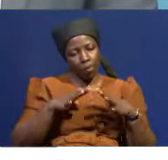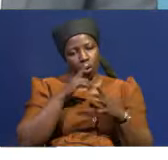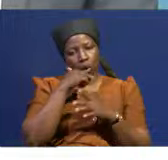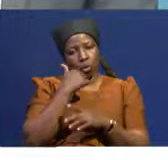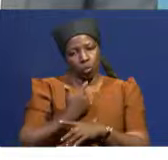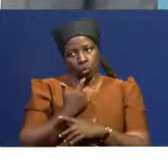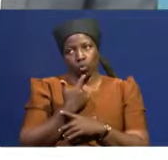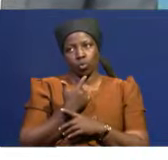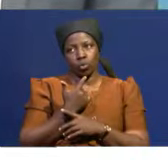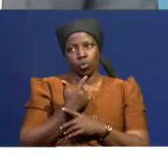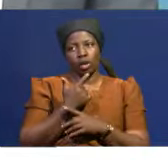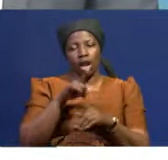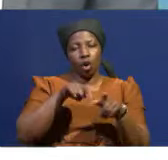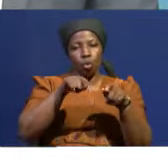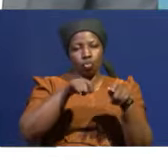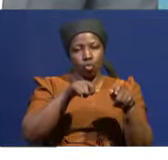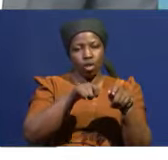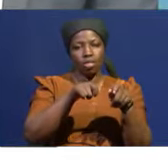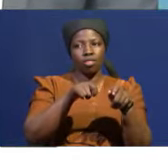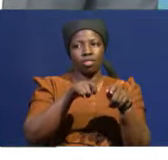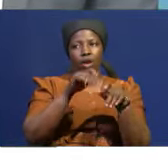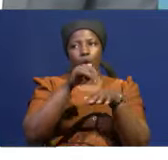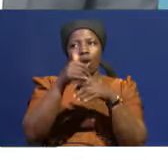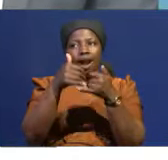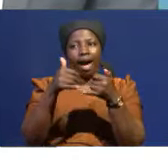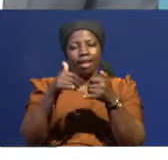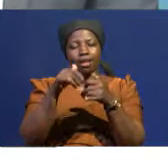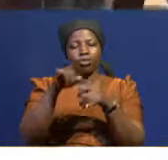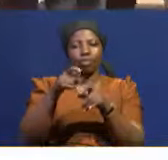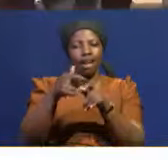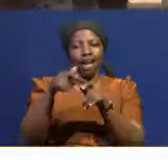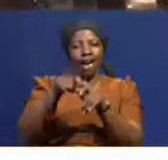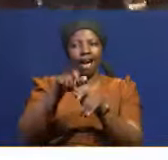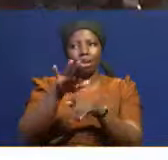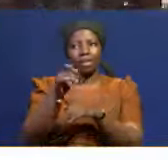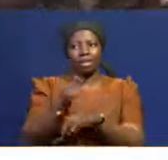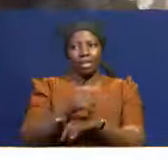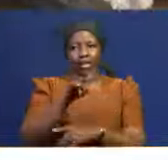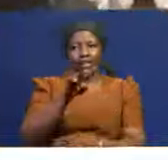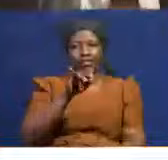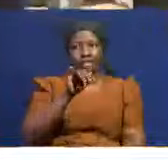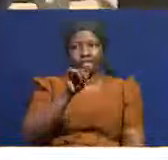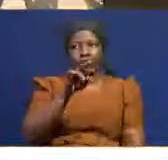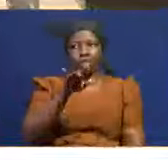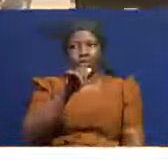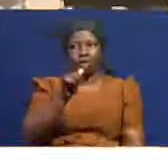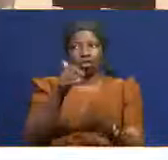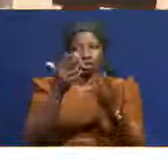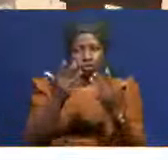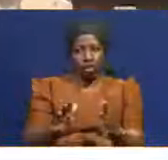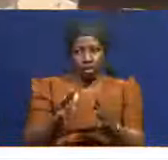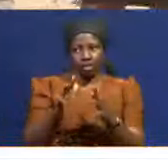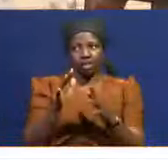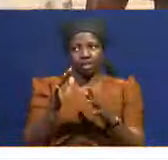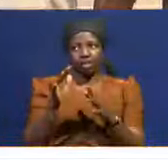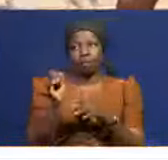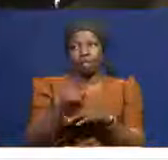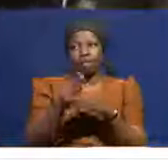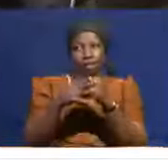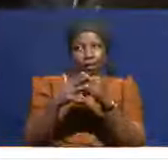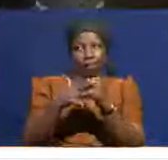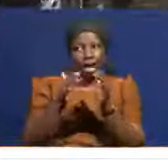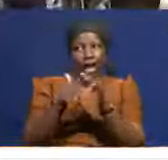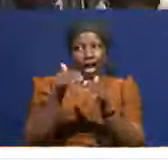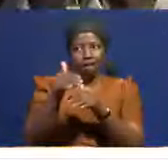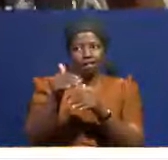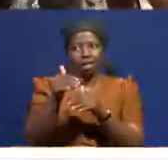kuwaongeza mapato yao. Victoria alitoweka siku ya Ijumaa tarehe 27 mwezi Septemba mwaka huu baada ya kupokea ombi la